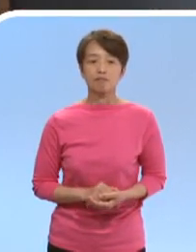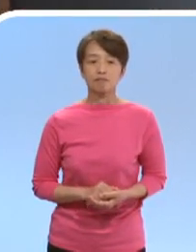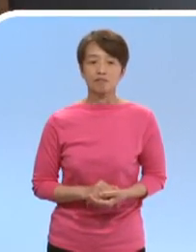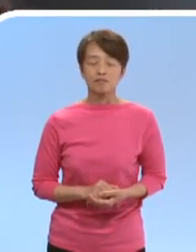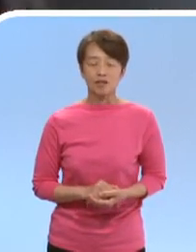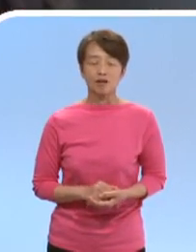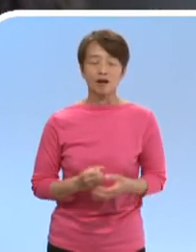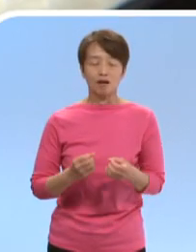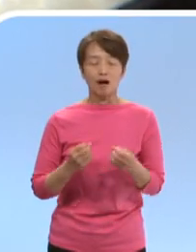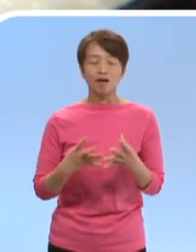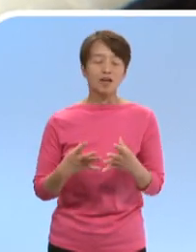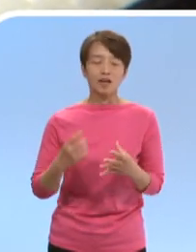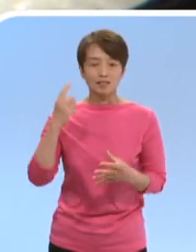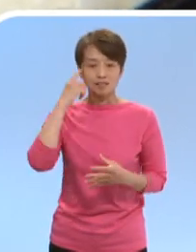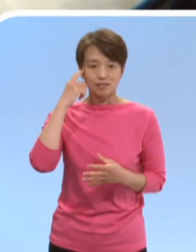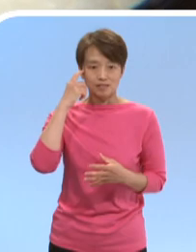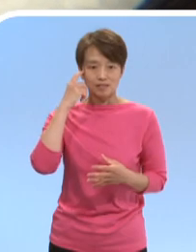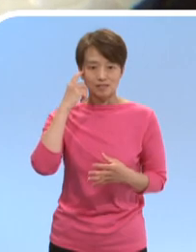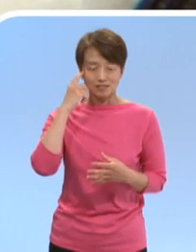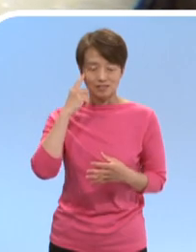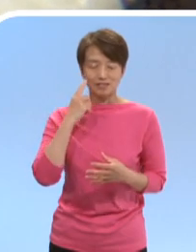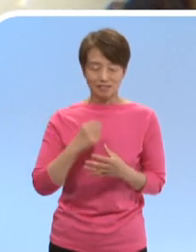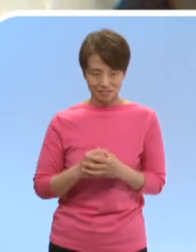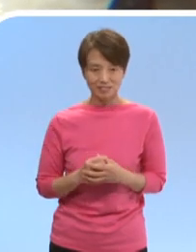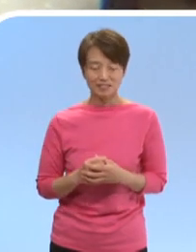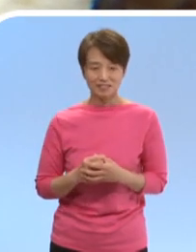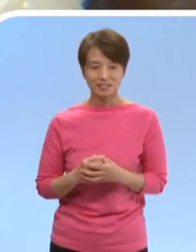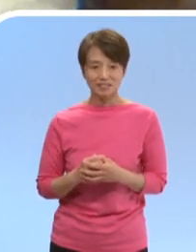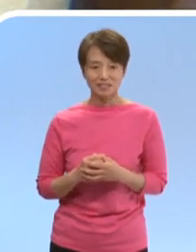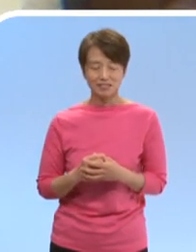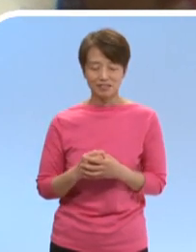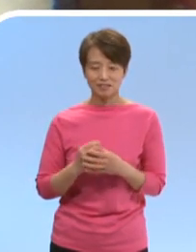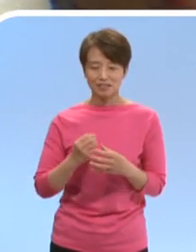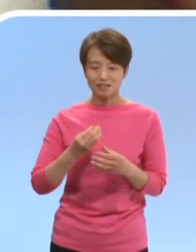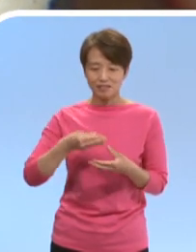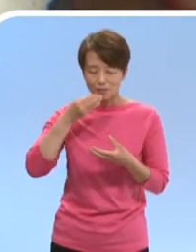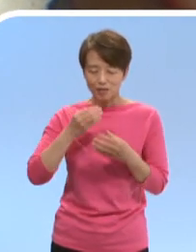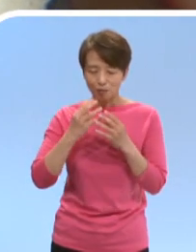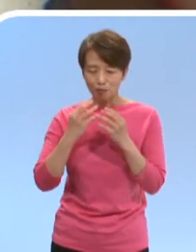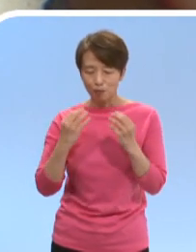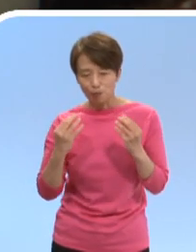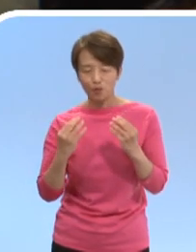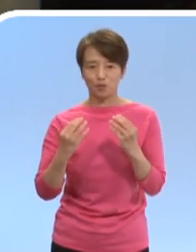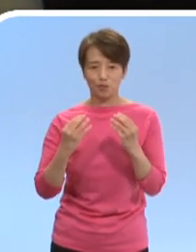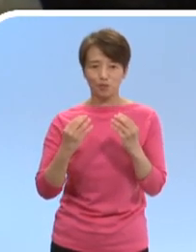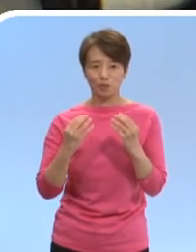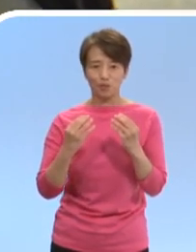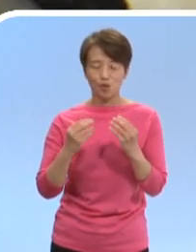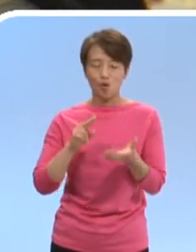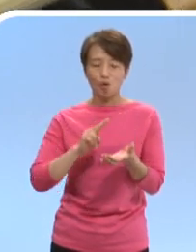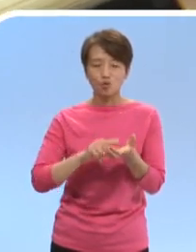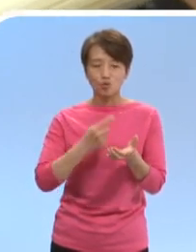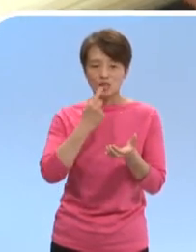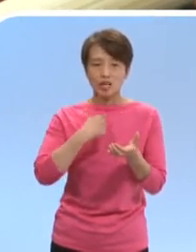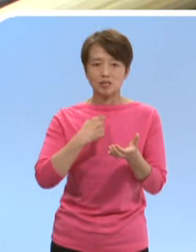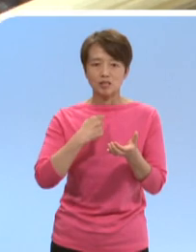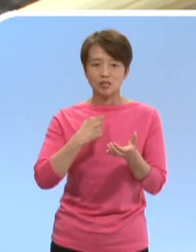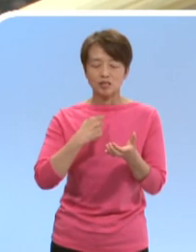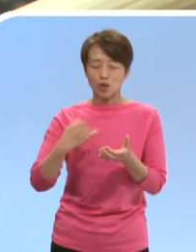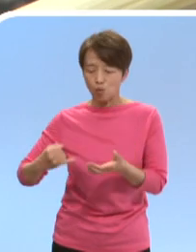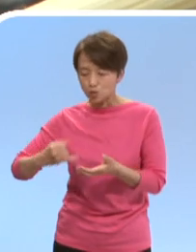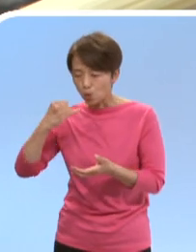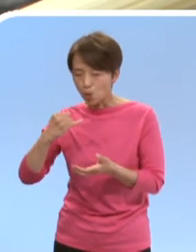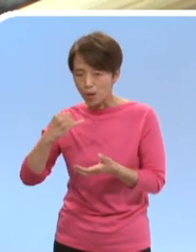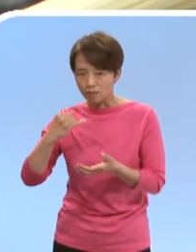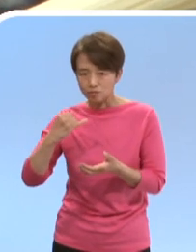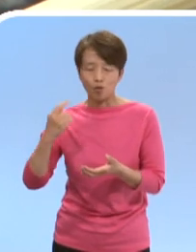なんか新感覚。 口の中でほどけるような食感。 そう、ほろほろほろほろって。 そうなんです。 味はお寿司なんやけど、食感が